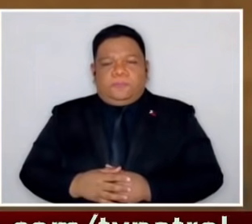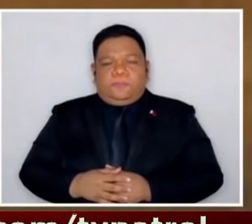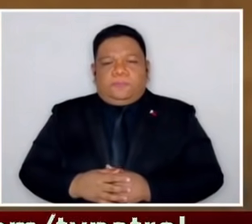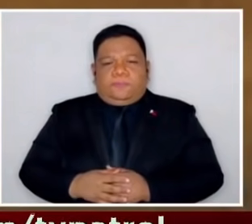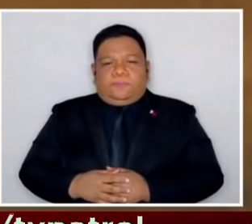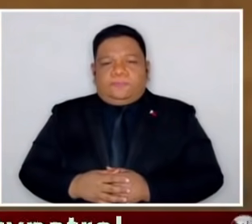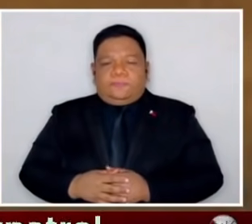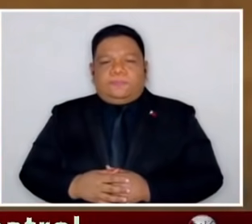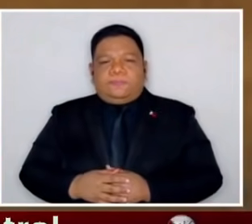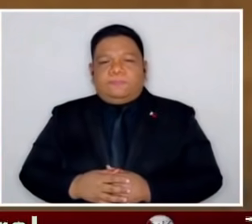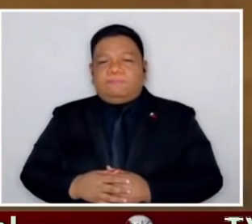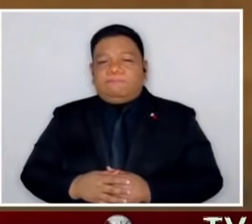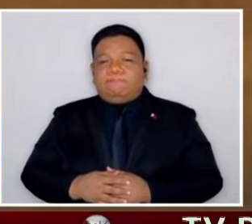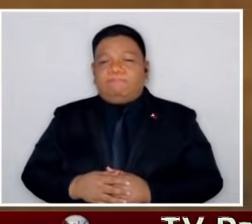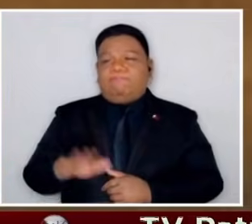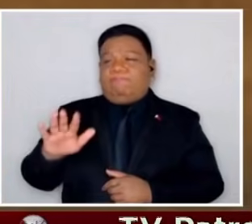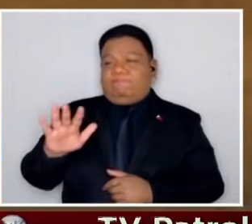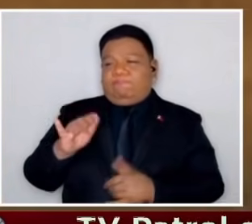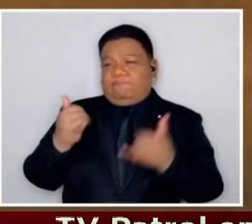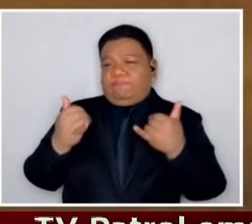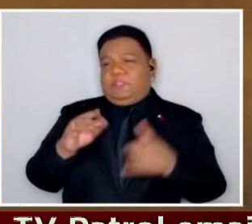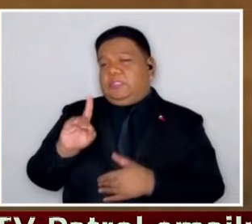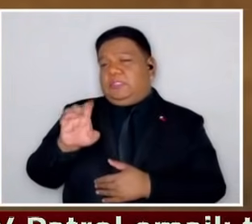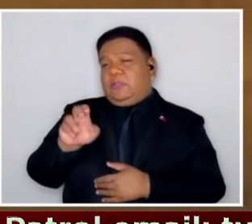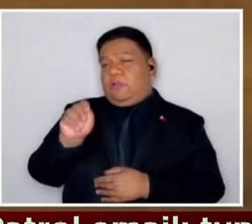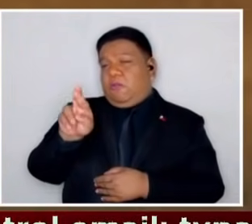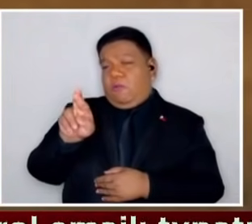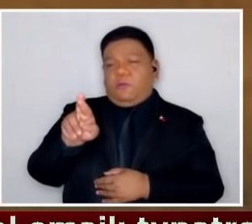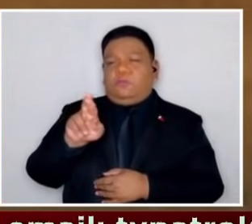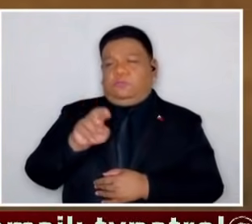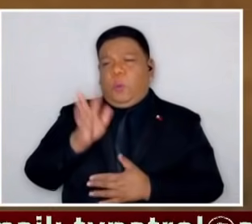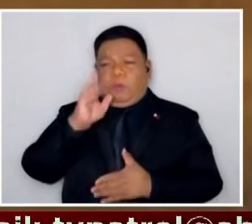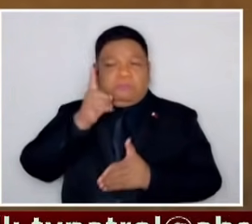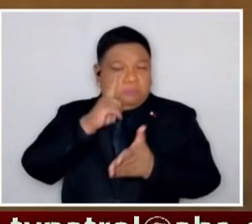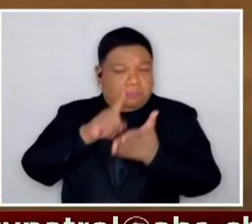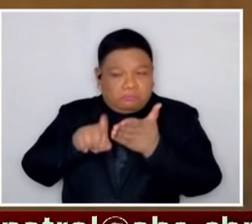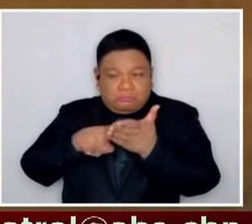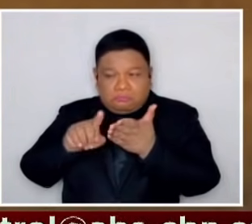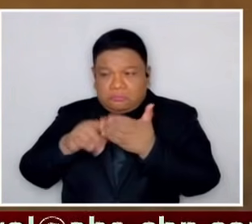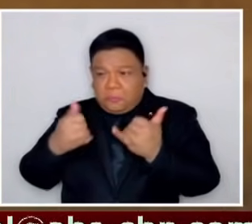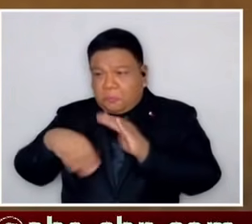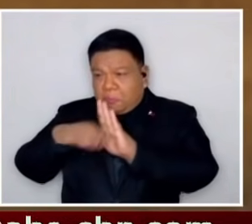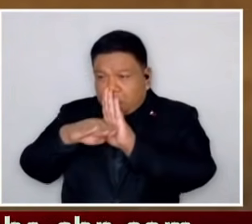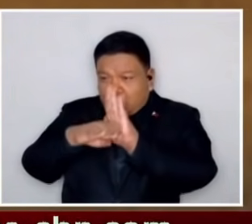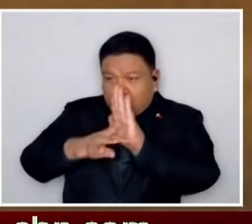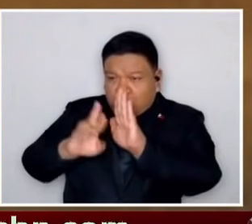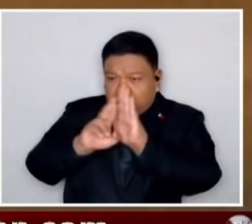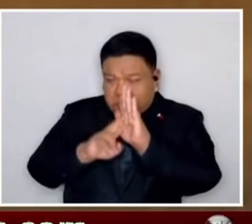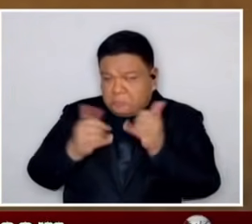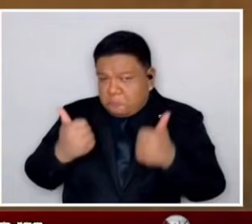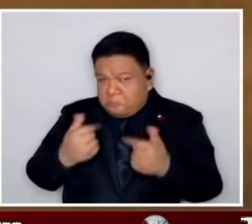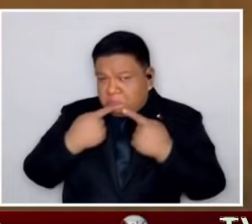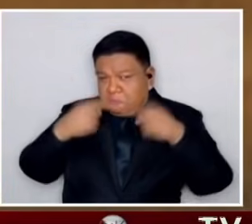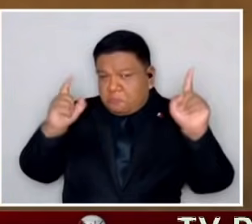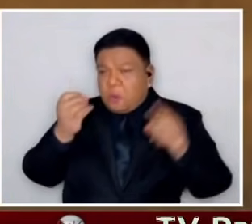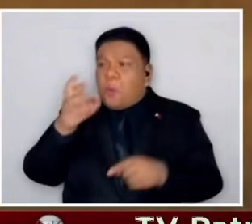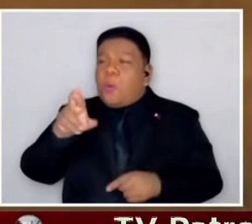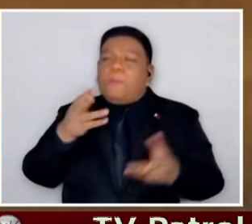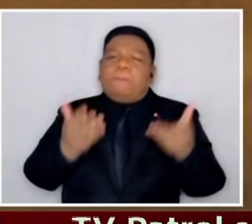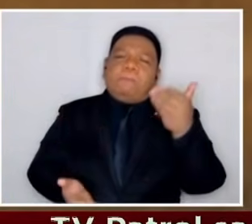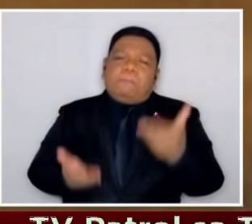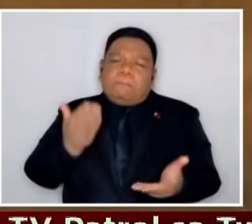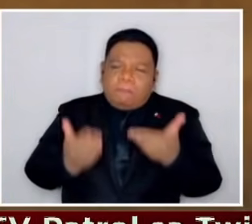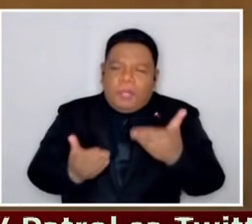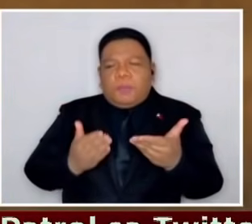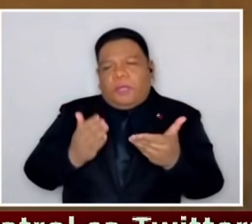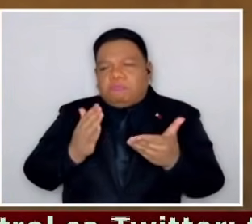Bernadette, pag-aaralan ng DNR kung magiging epektibo ba ang mga bagong panuntunan o kung isasara na lang mula nila o isasara na